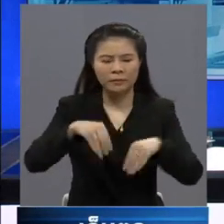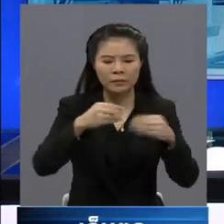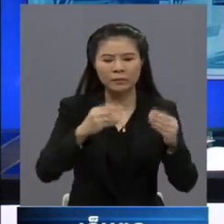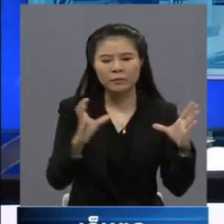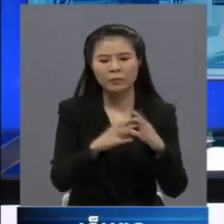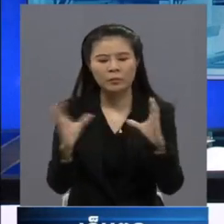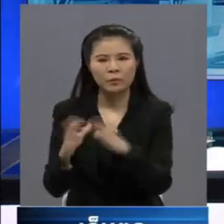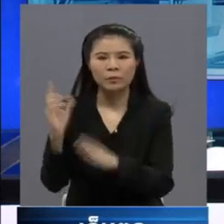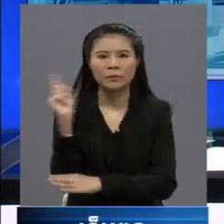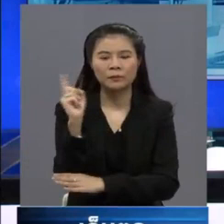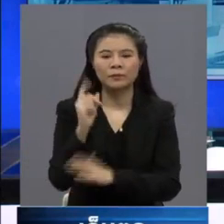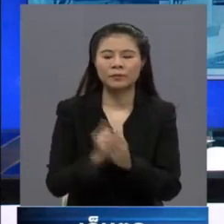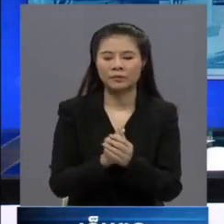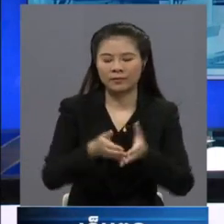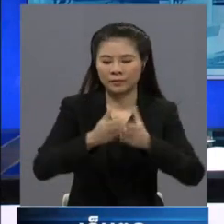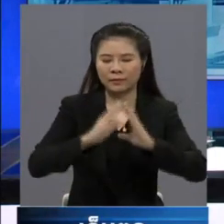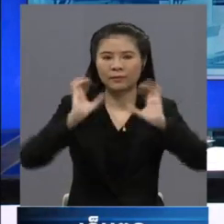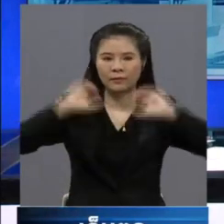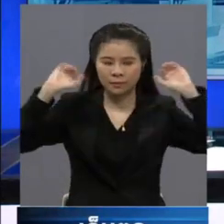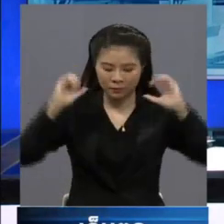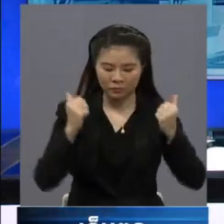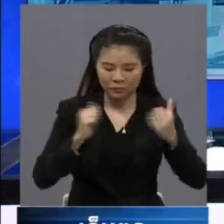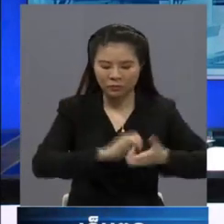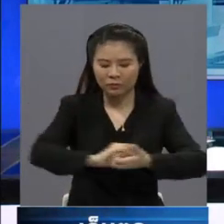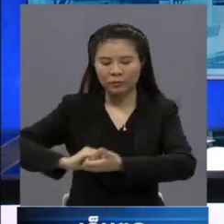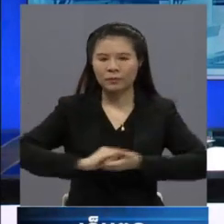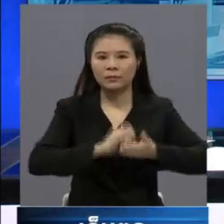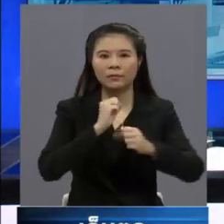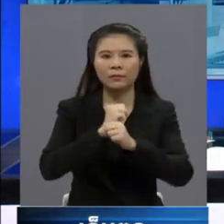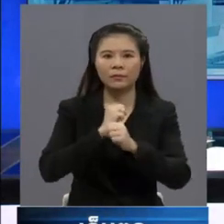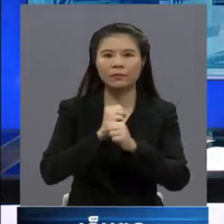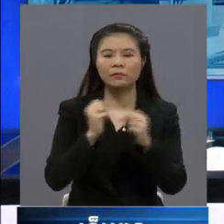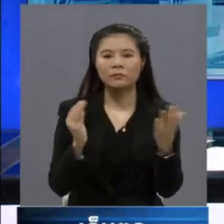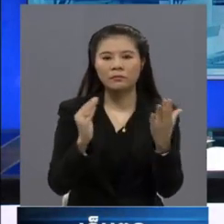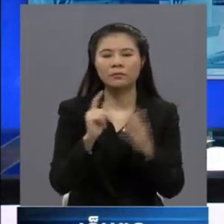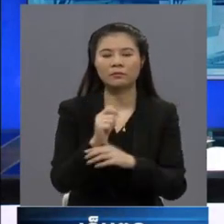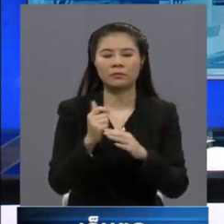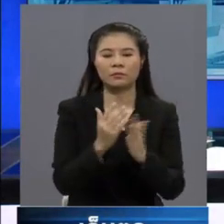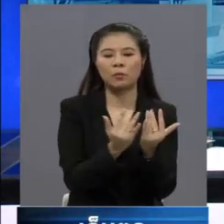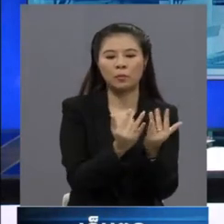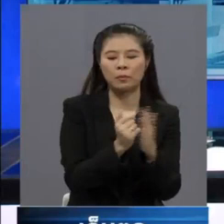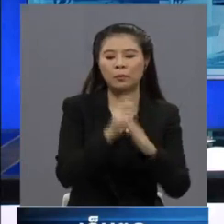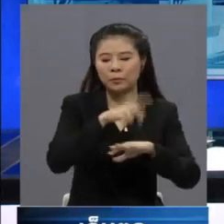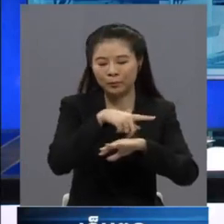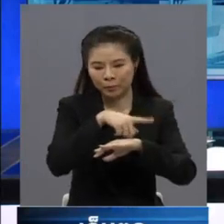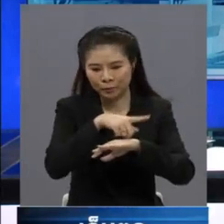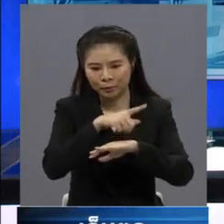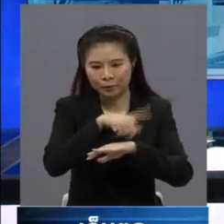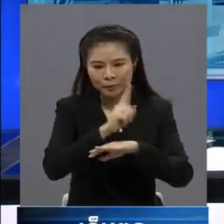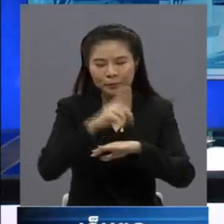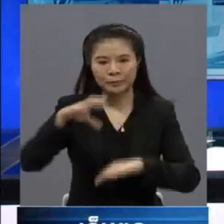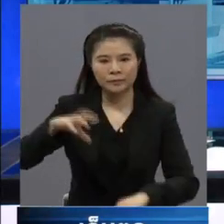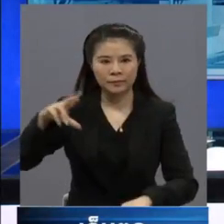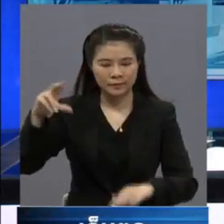คงเหนียวแน่นกันอยู่ไหมนะครับเรื่องนี้ก็เป็นอีกเรื่องนึงที่ต้องรอดูกันหลังวันโหวตประธานสภาเมื่อวานนี้เนี่ยเลขาธิการพรรคก้าว